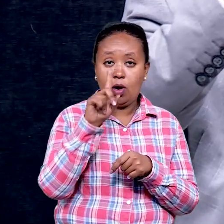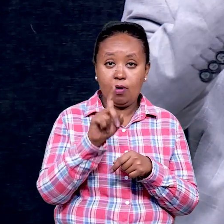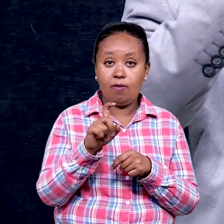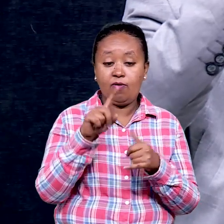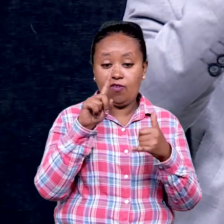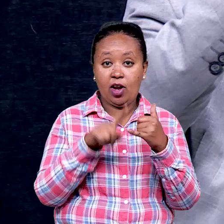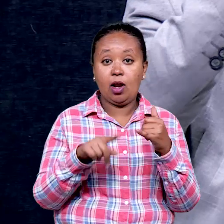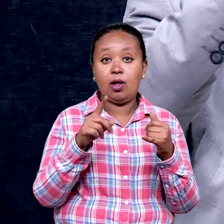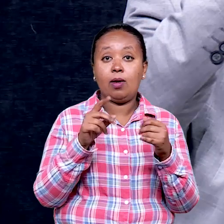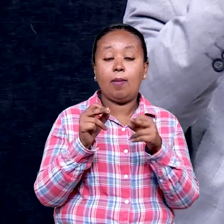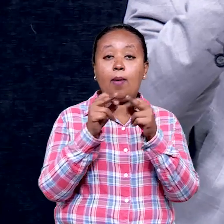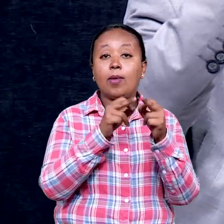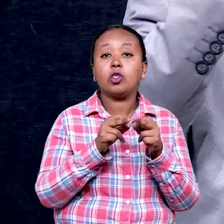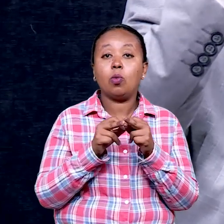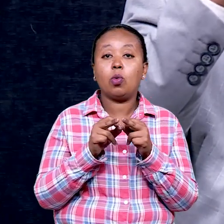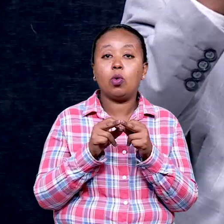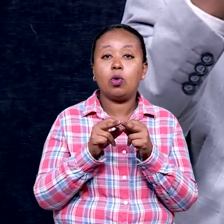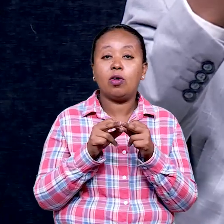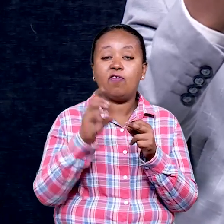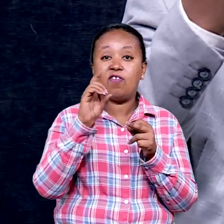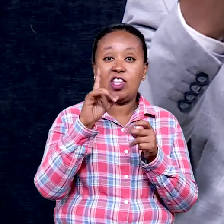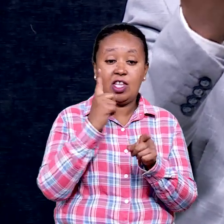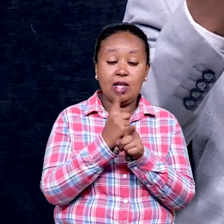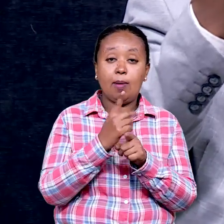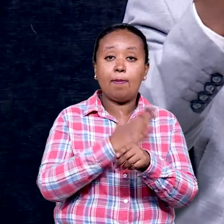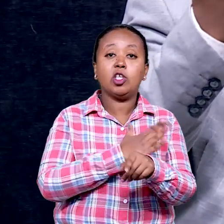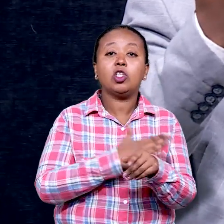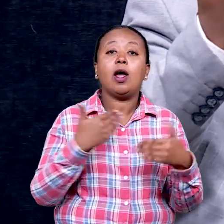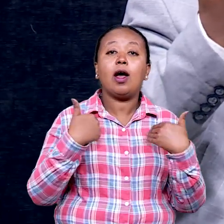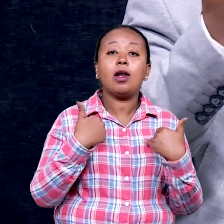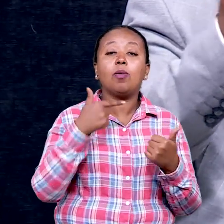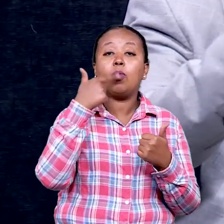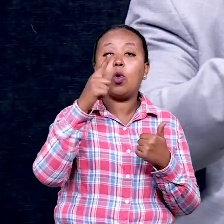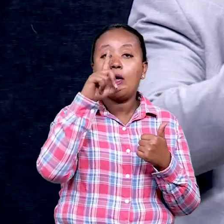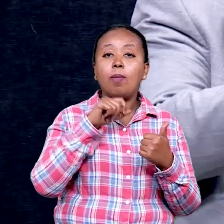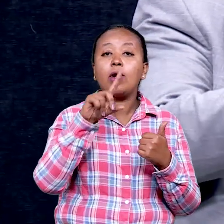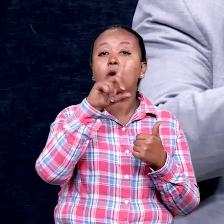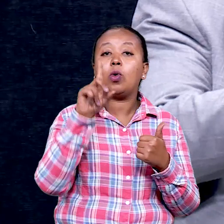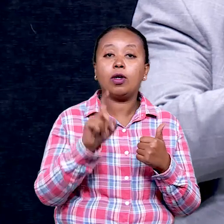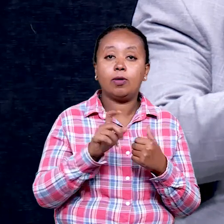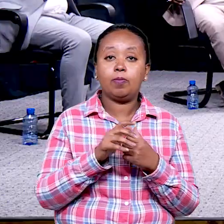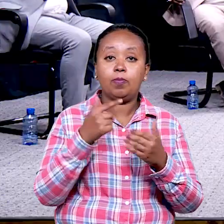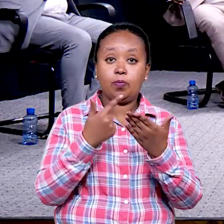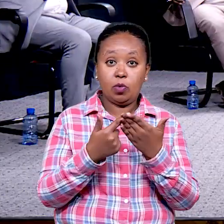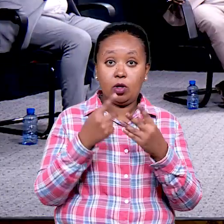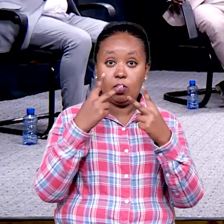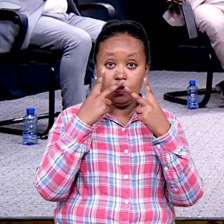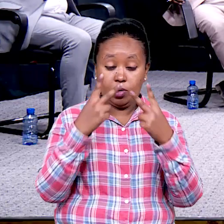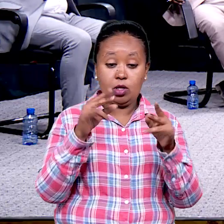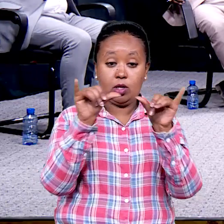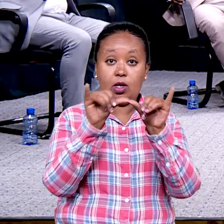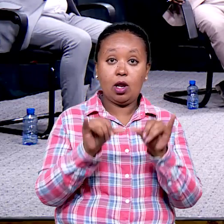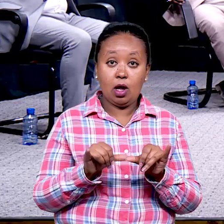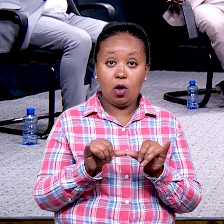ህብረተሰቡ የፍትህ ማሻሻያ አለ ብሎ ያምናል ወይ ነው? ይሄን ነው የምናየው። ከዚህ አንጻር ስንለካው